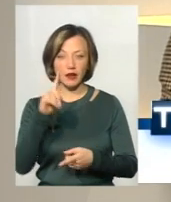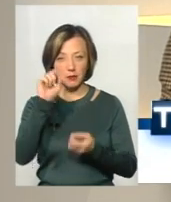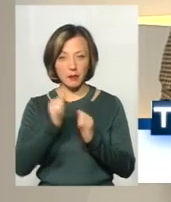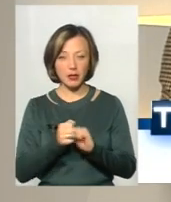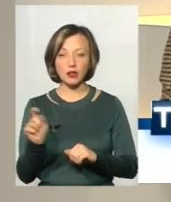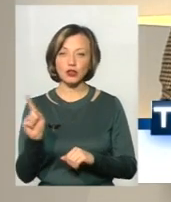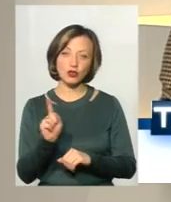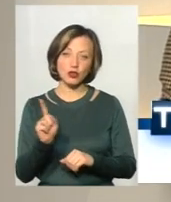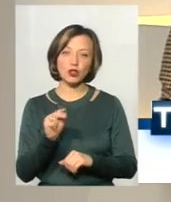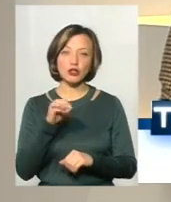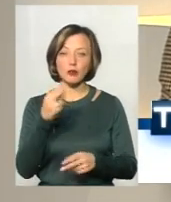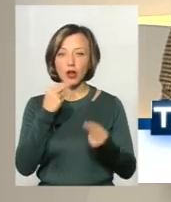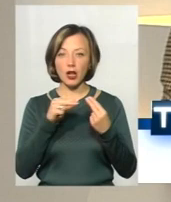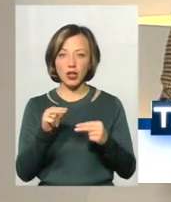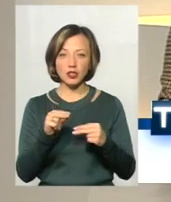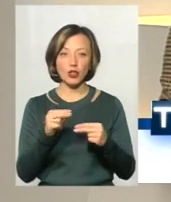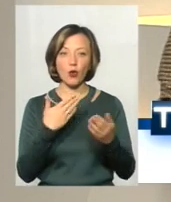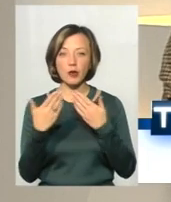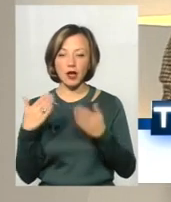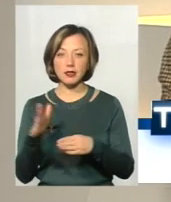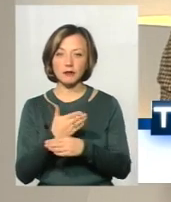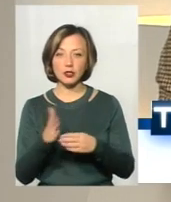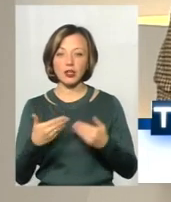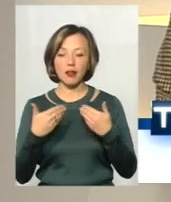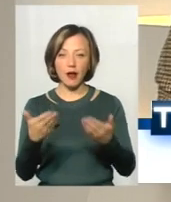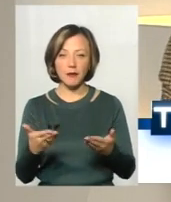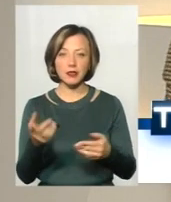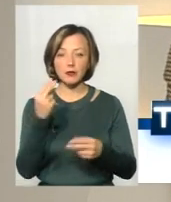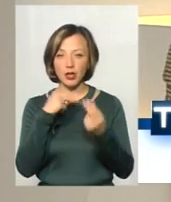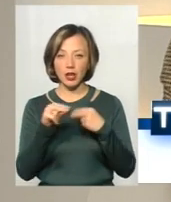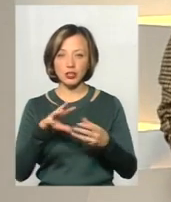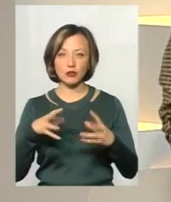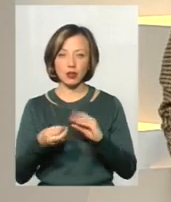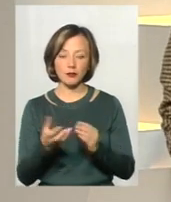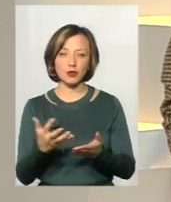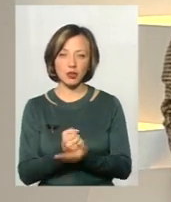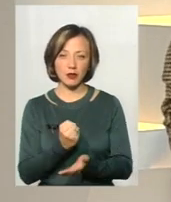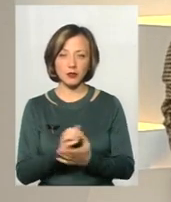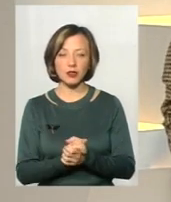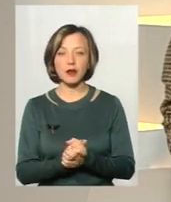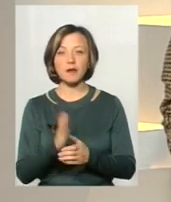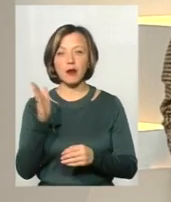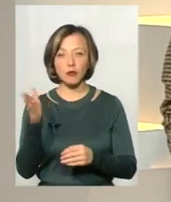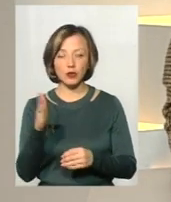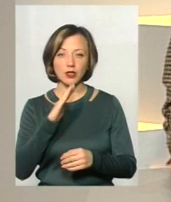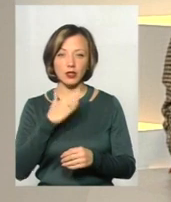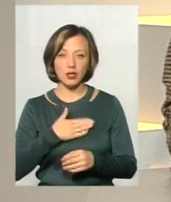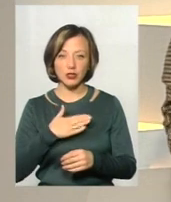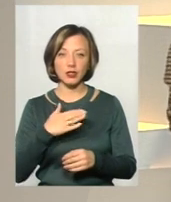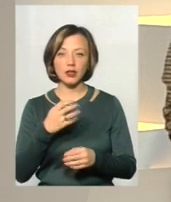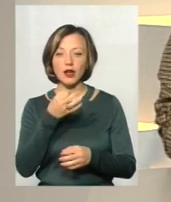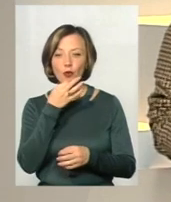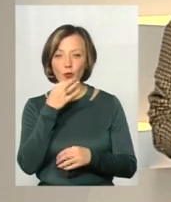що чим краща комунікація між нами, тим кращих результатів ми досягаємо, що майбутнє наших і наших